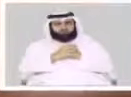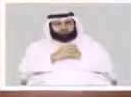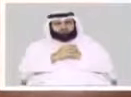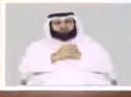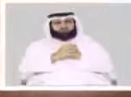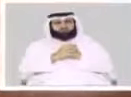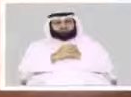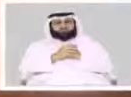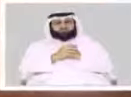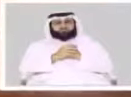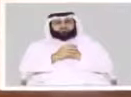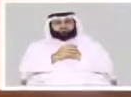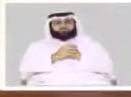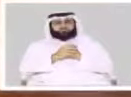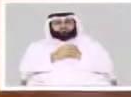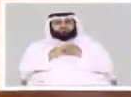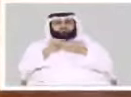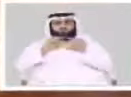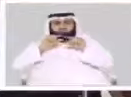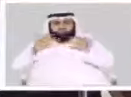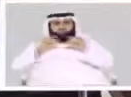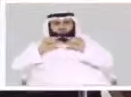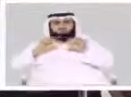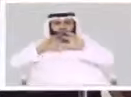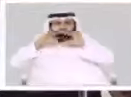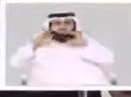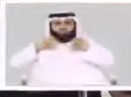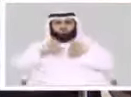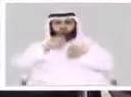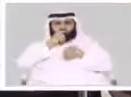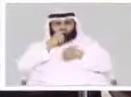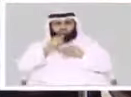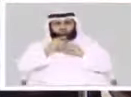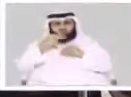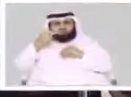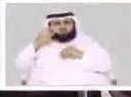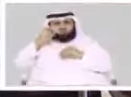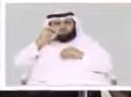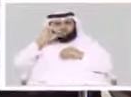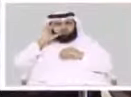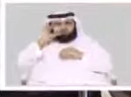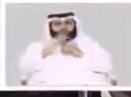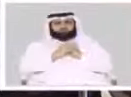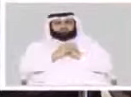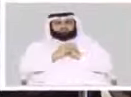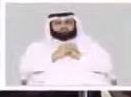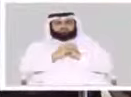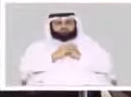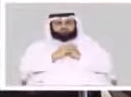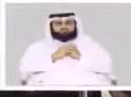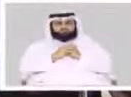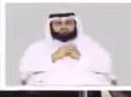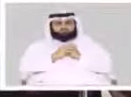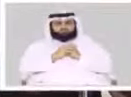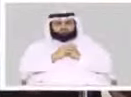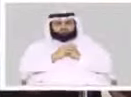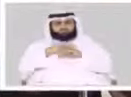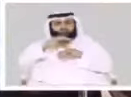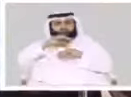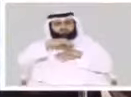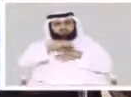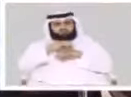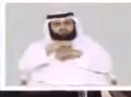محورها الذي تدور موضوعاتها عليه، نعم، موضوع العقد، العقد بين هذا